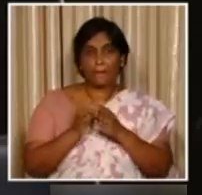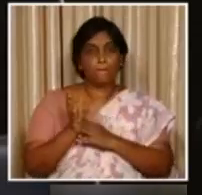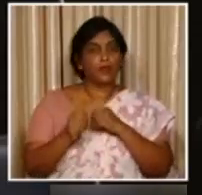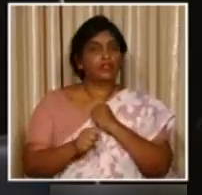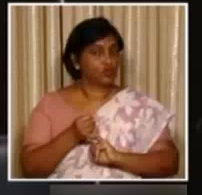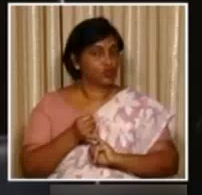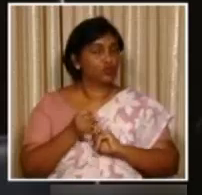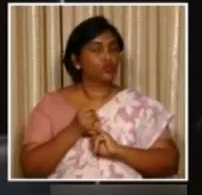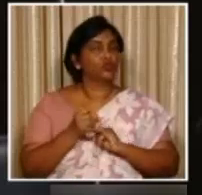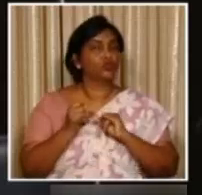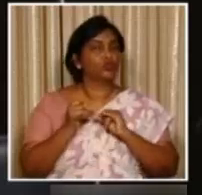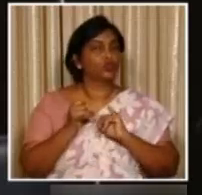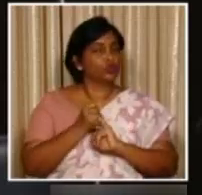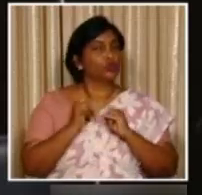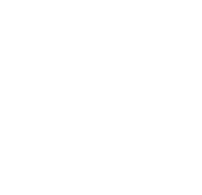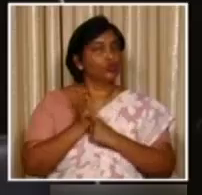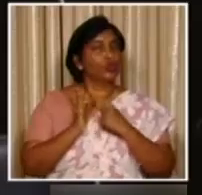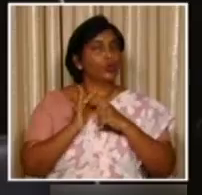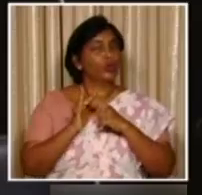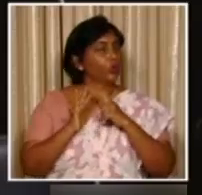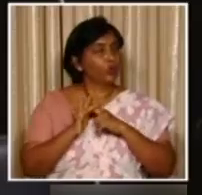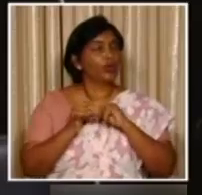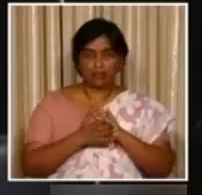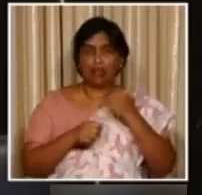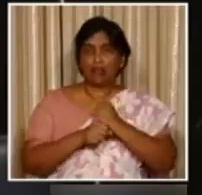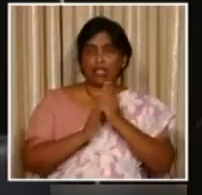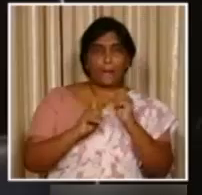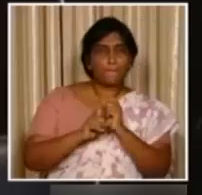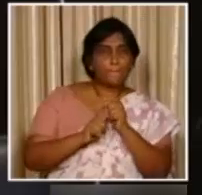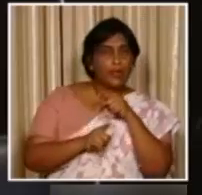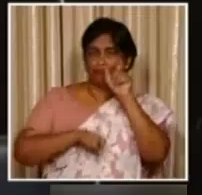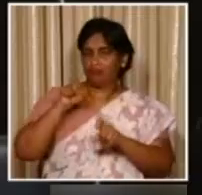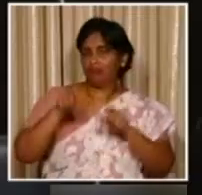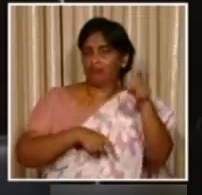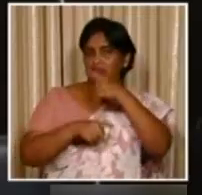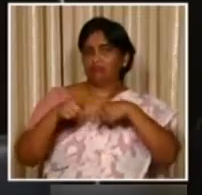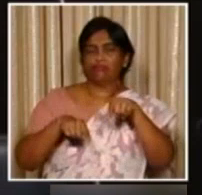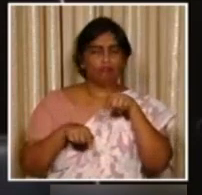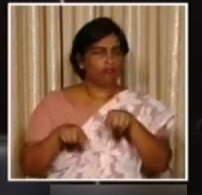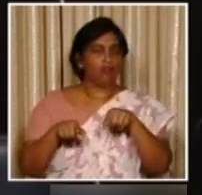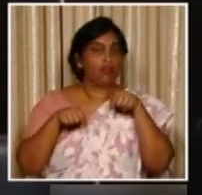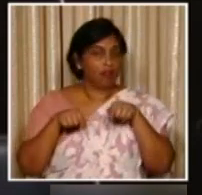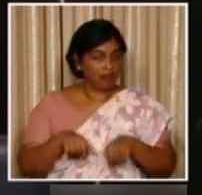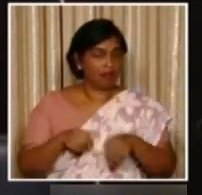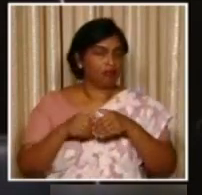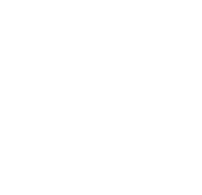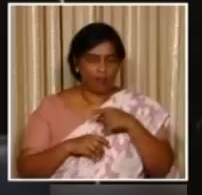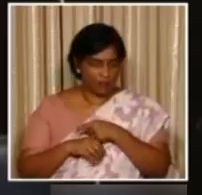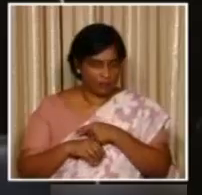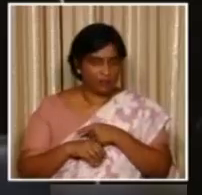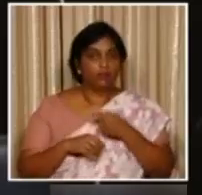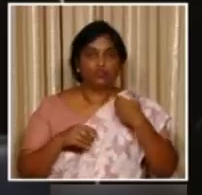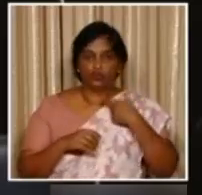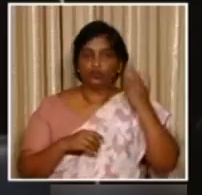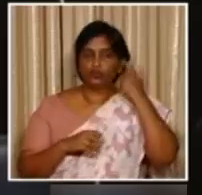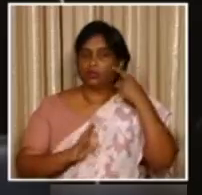General Suresh Sale, Eva Game Raja Amatya, Pillean, Atulu, Vivida, Pirisakata, Metulin. අද වෙනකොට චෝදනාව ඇවිල්ලා තියෙනවා. අපි